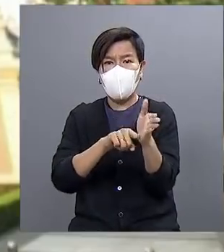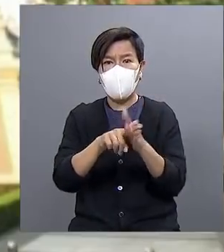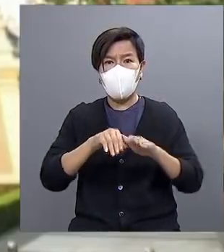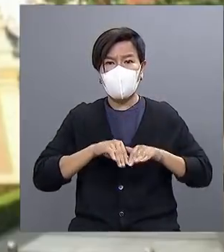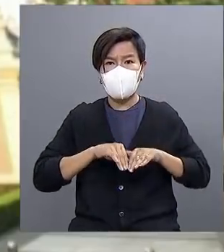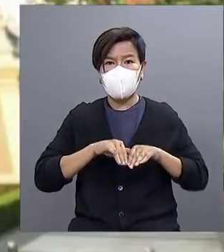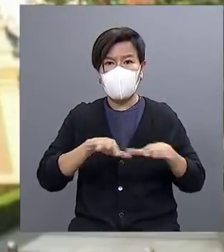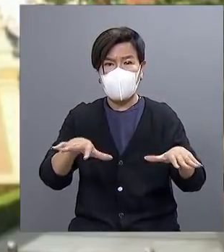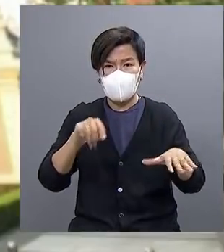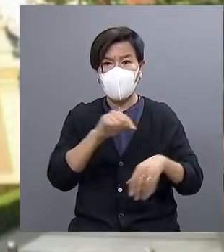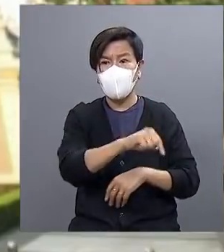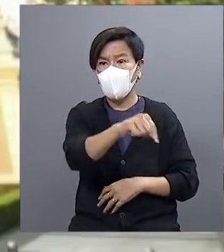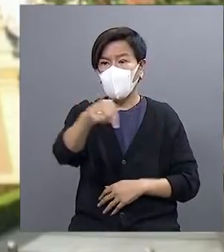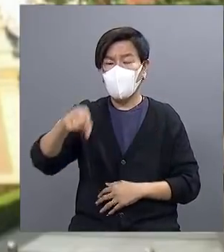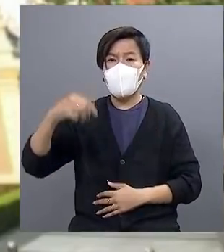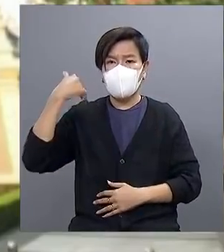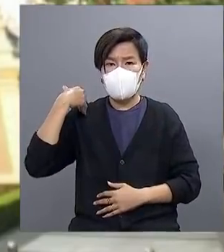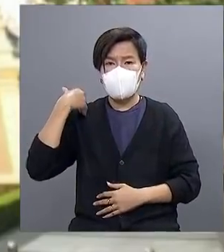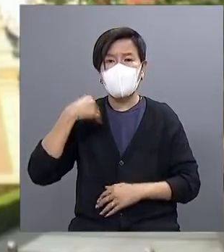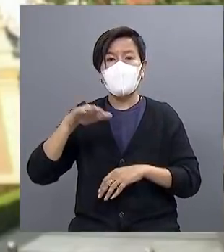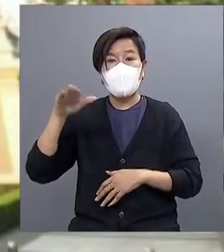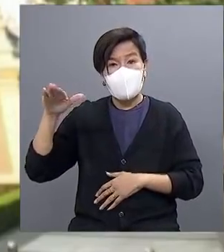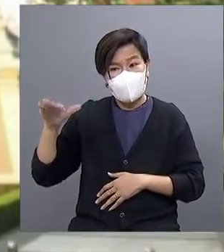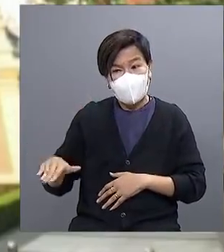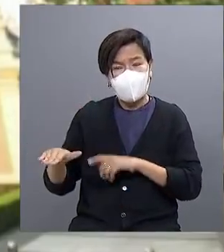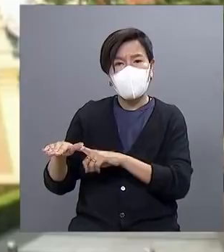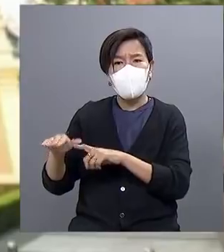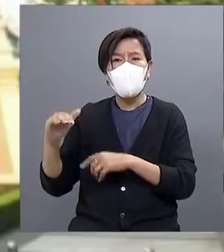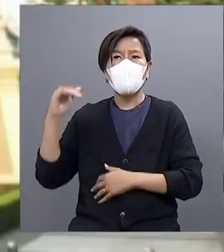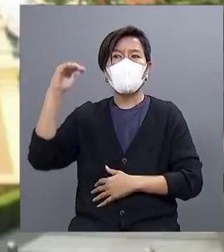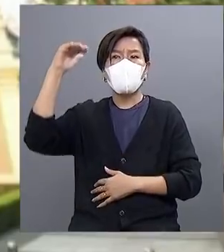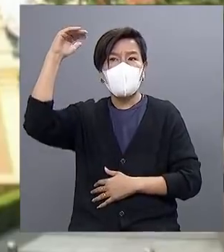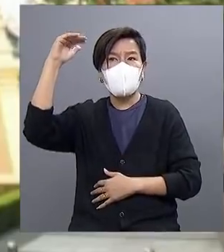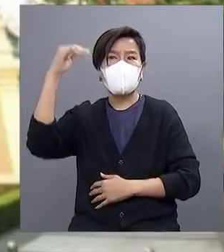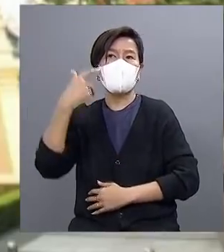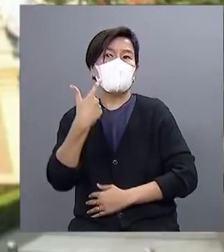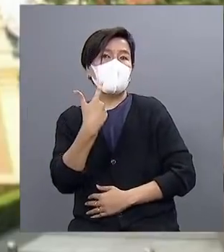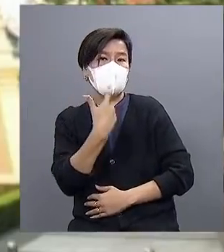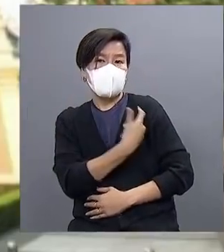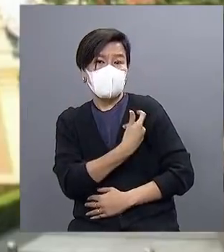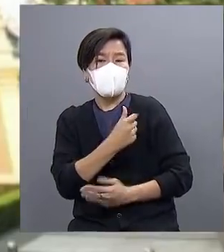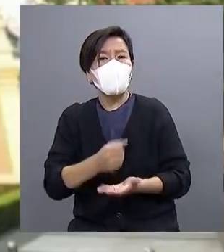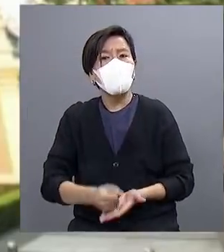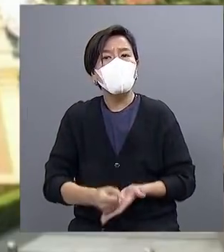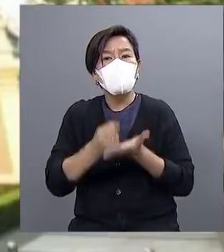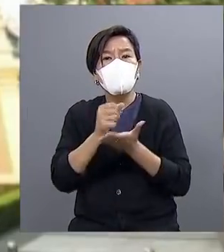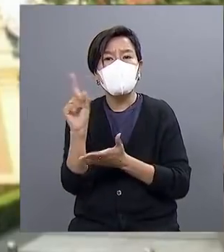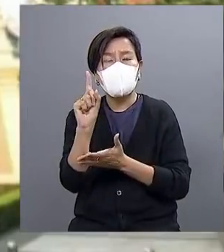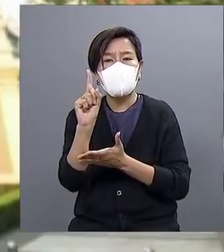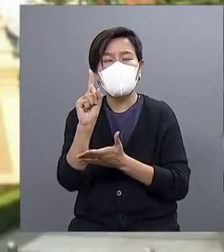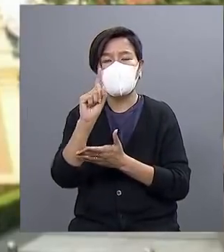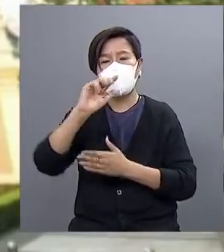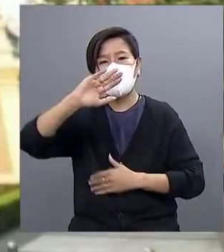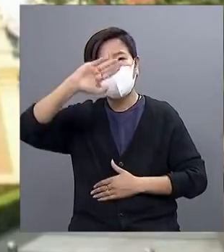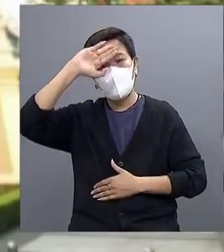ซีนไม่ว่าจะเป็นเด็กน้อยหรือเป็นผู้ใหญ่เนี่ยก็เป็นการลดอัตราการติดเชื้อนะครับแล้วก็ลดอัตราเสี่ยงกันเจ็บหนักแล้วก็